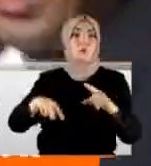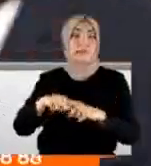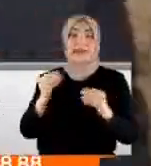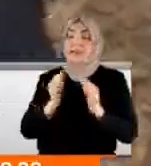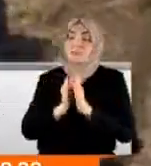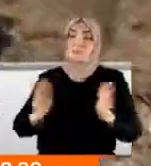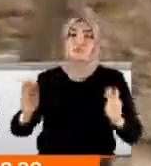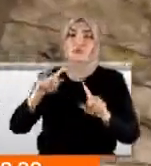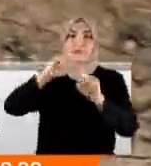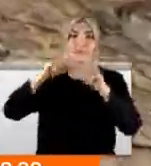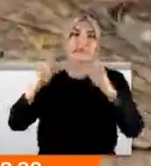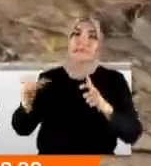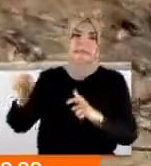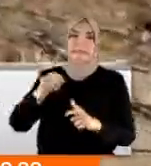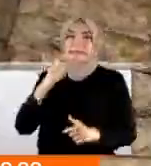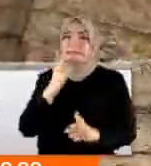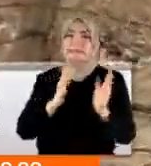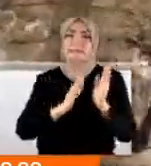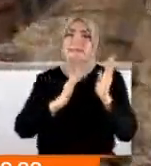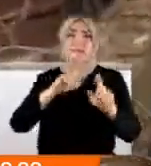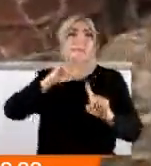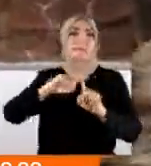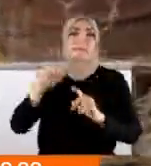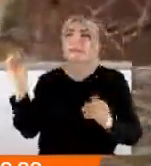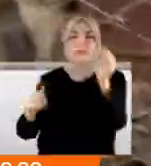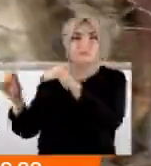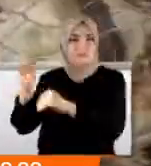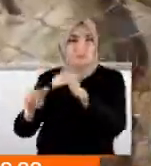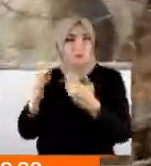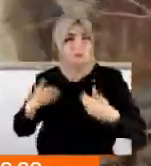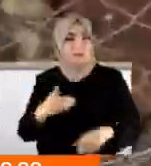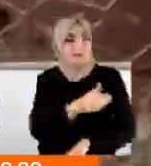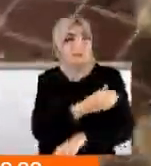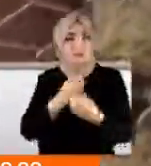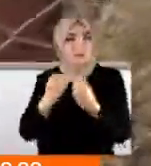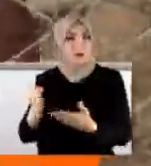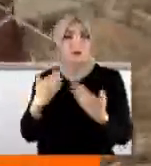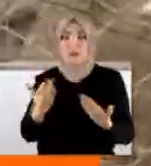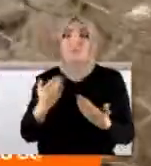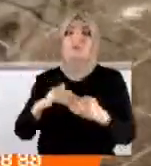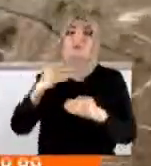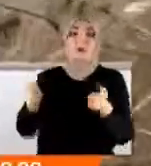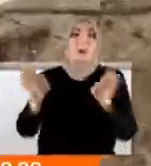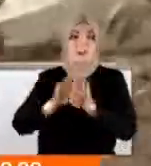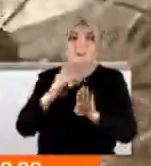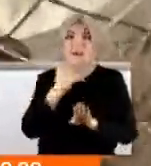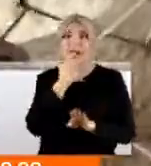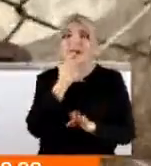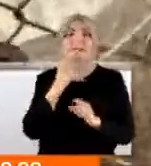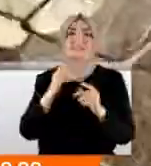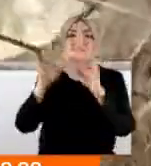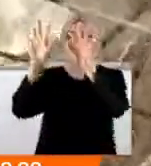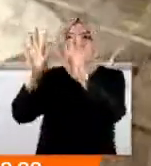etti. Ancak zaman içerisinde tabii ki Maraş kapandıktan sonra hem bu tel örgülerle hem gördüğünüz bu varillerle kapatıldı. Ancak variller